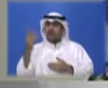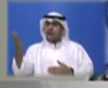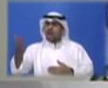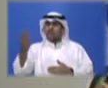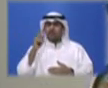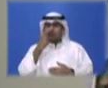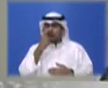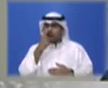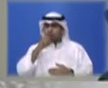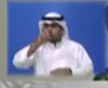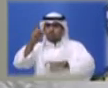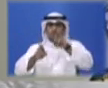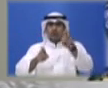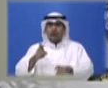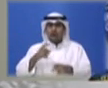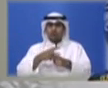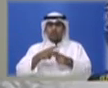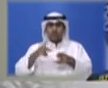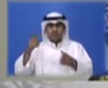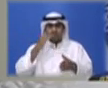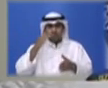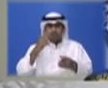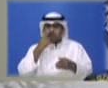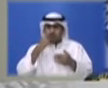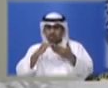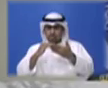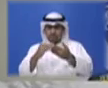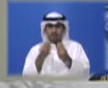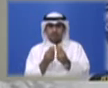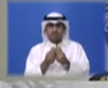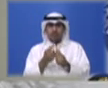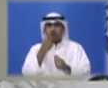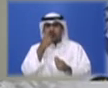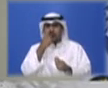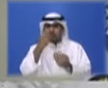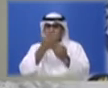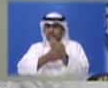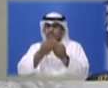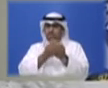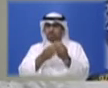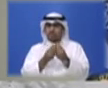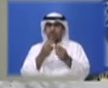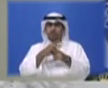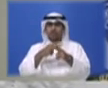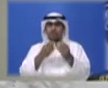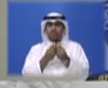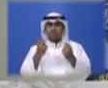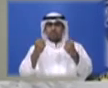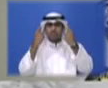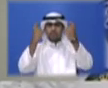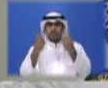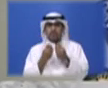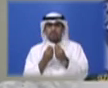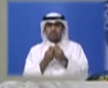سيدنا، توجيهات قيادة جهاز الأمن العام بأن نقدم أفضل الخدمة لرعايا دولة الكويت، لأنه هم